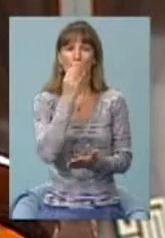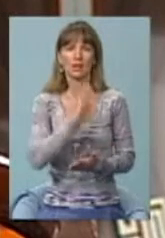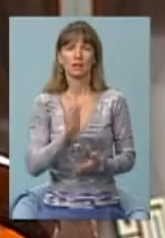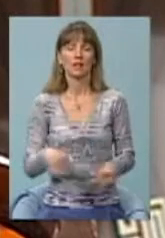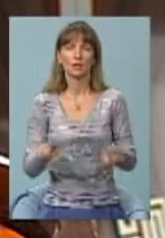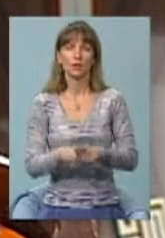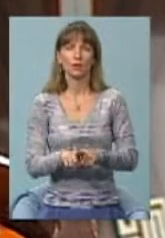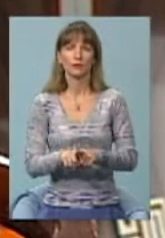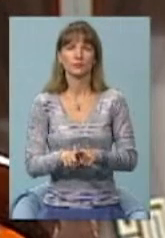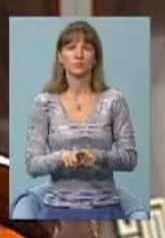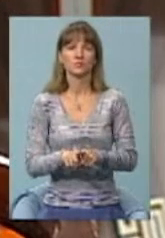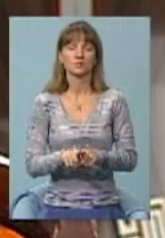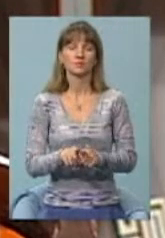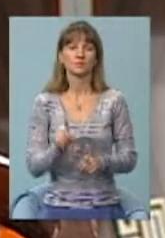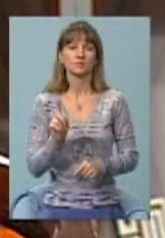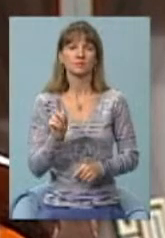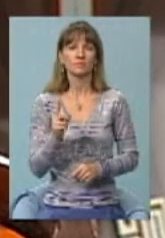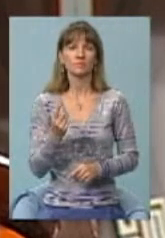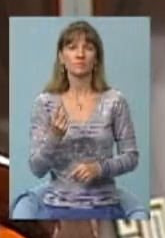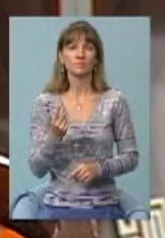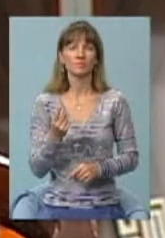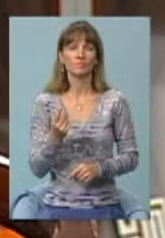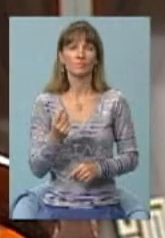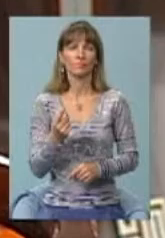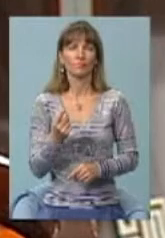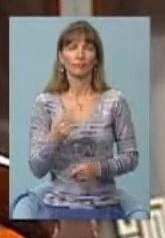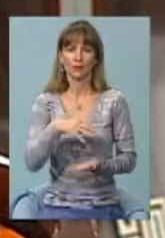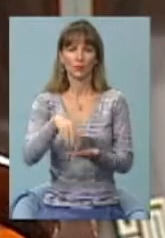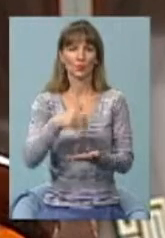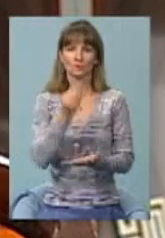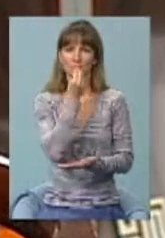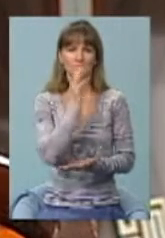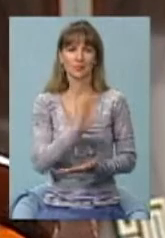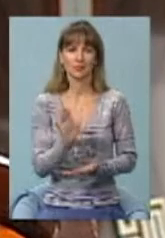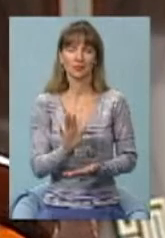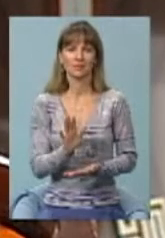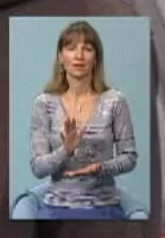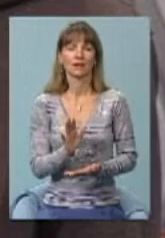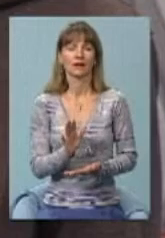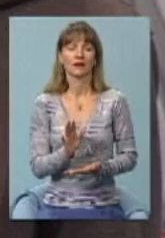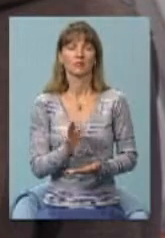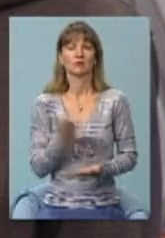але, напевно, вони дивляться на суставки. Як це не їдять тістечок? Ну, так не їдять. Це